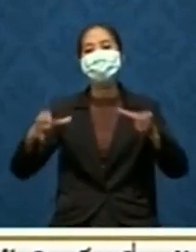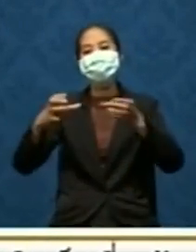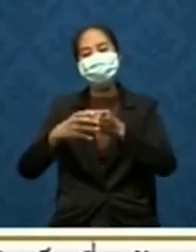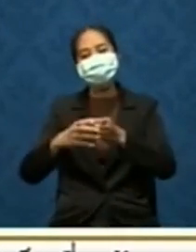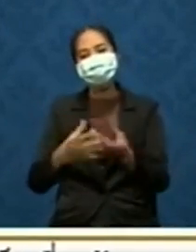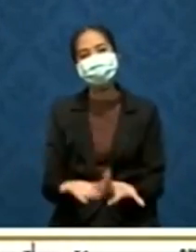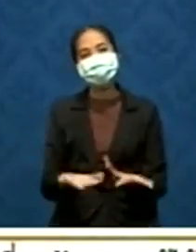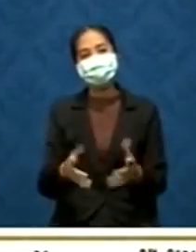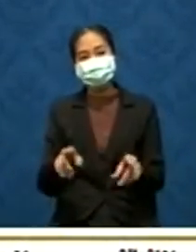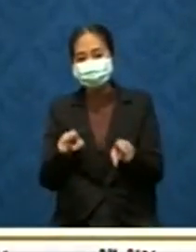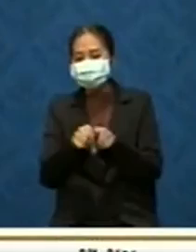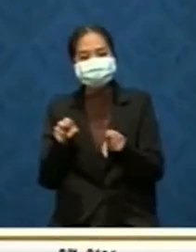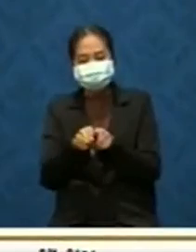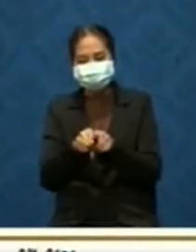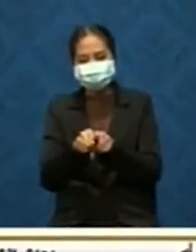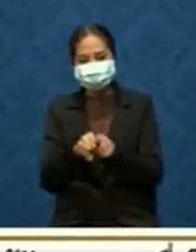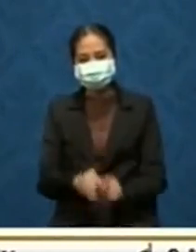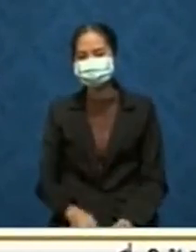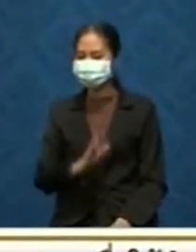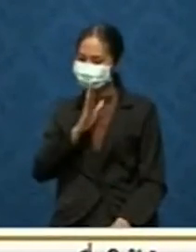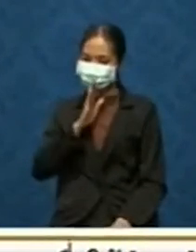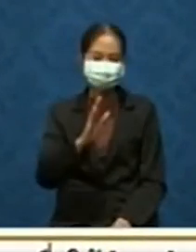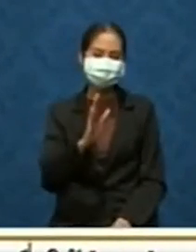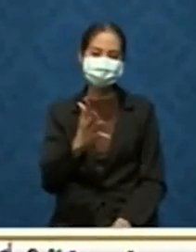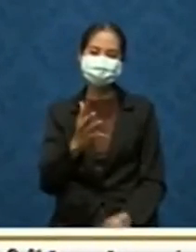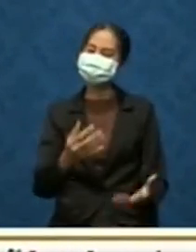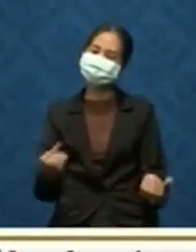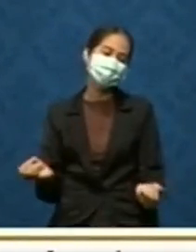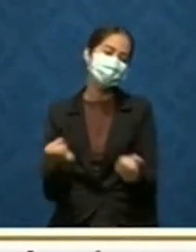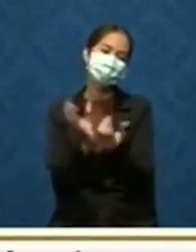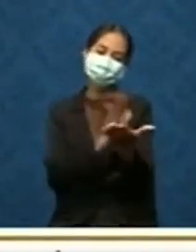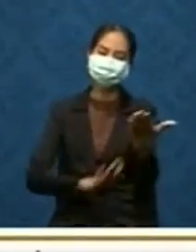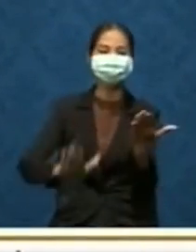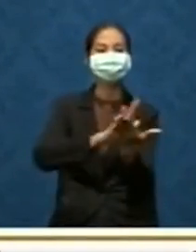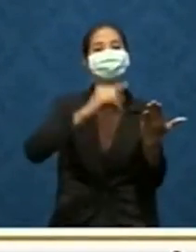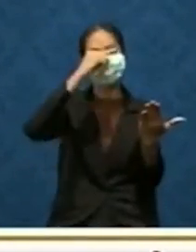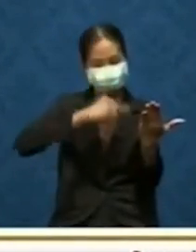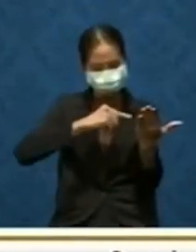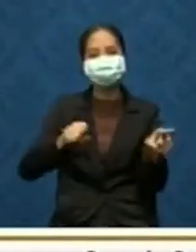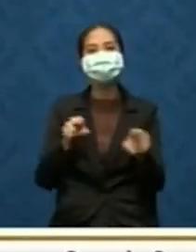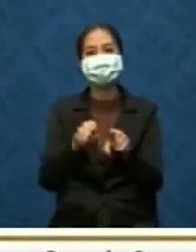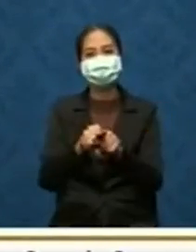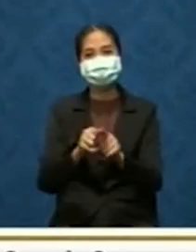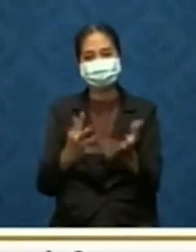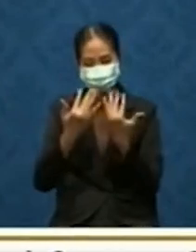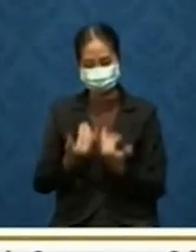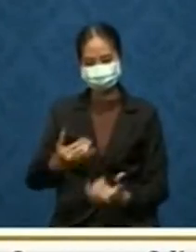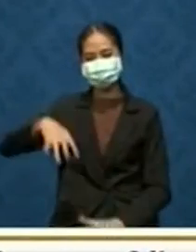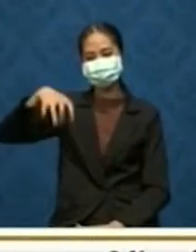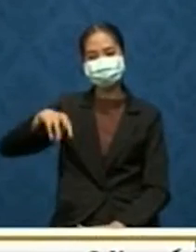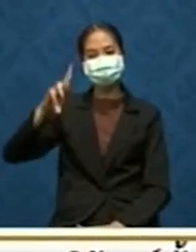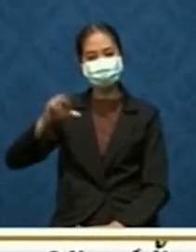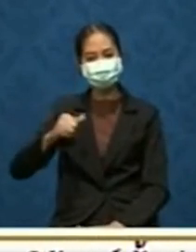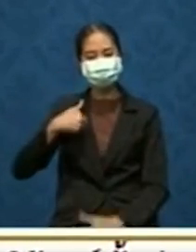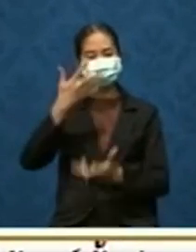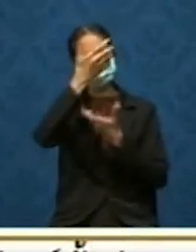ก็คือไม่มีอิสรภาพไม่มีเสถียรภาพไม่มีความเที่ยงตรงกับคนไทยทั้งประเทศเช่นเดียวกันเรื่องนี้สภาของเราจะเพิก